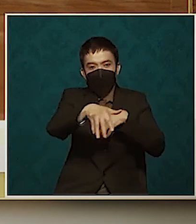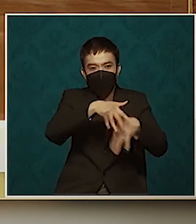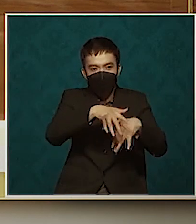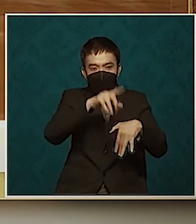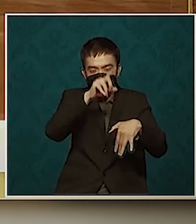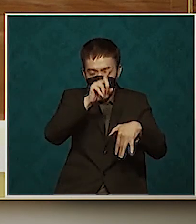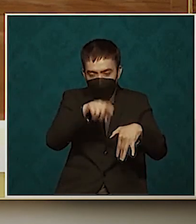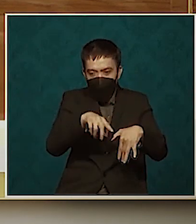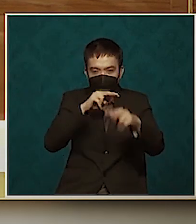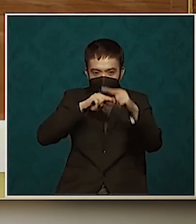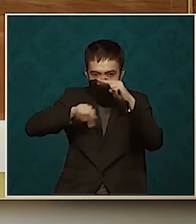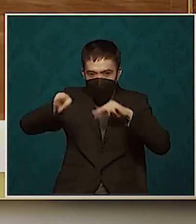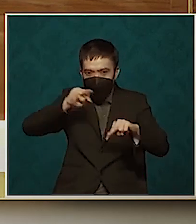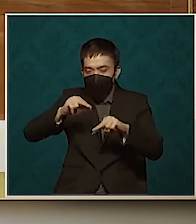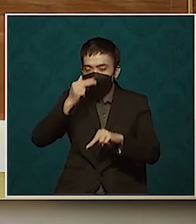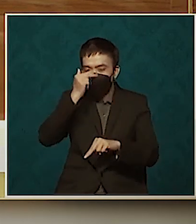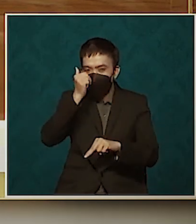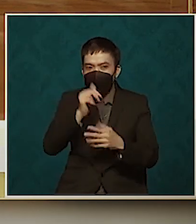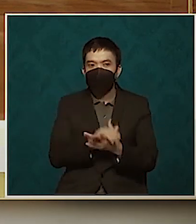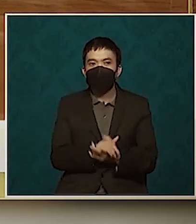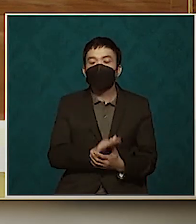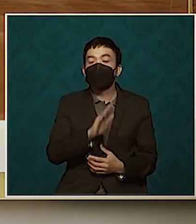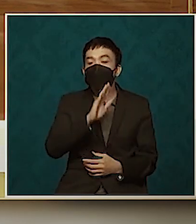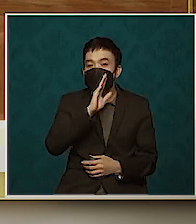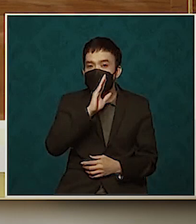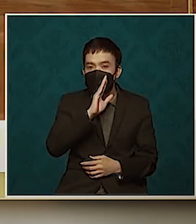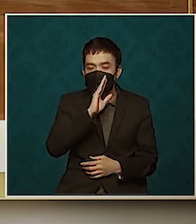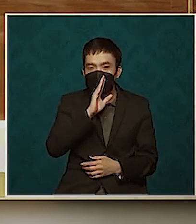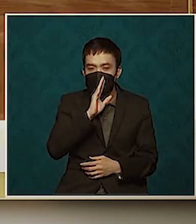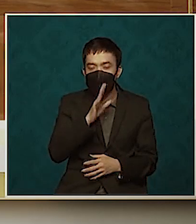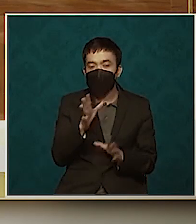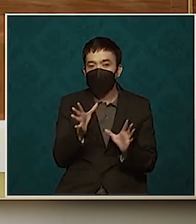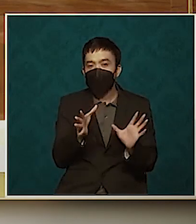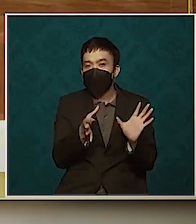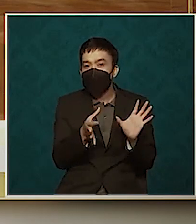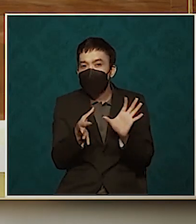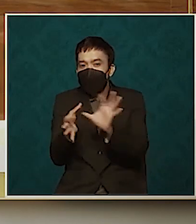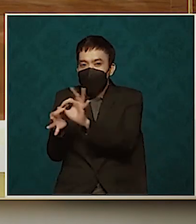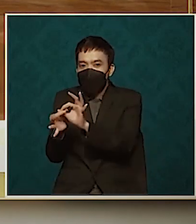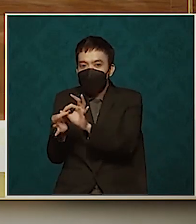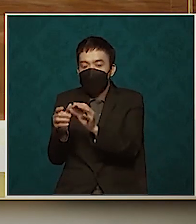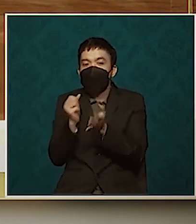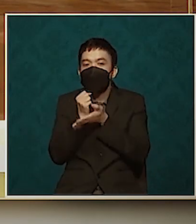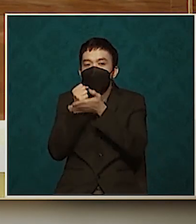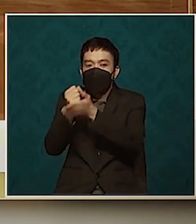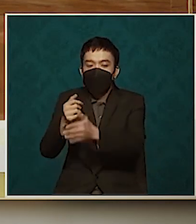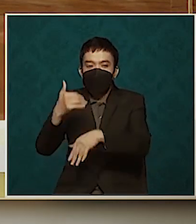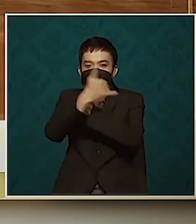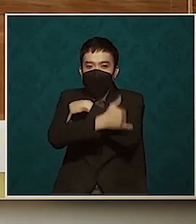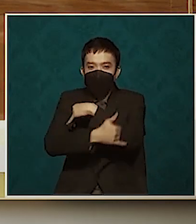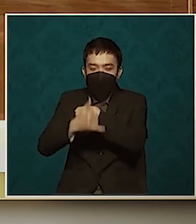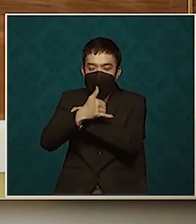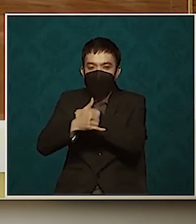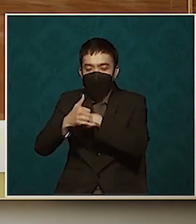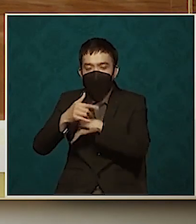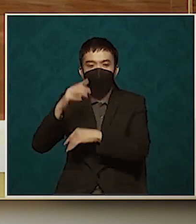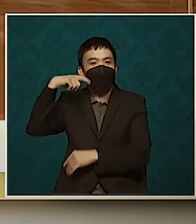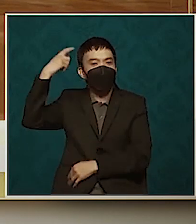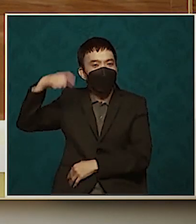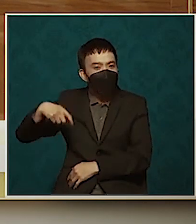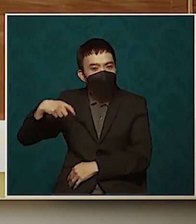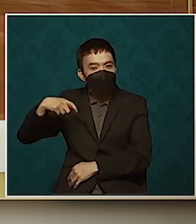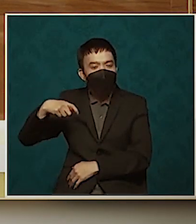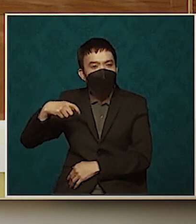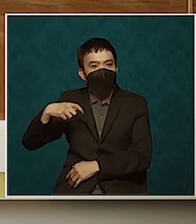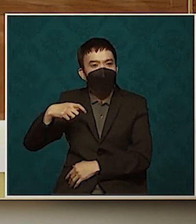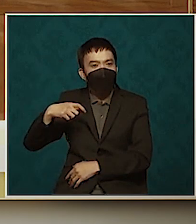ราะฉะนั้นในแง่ของการไปเชื่อมโยงกับเมียนมานะในลักษณะนี้ก็ดีหรือในลักษณะที่ไปร